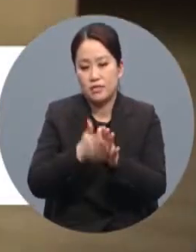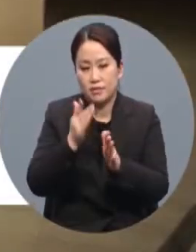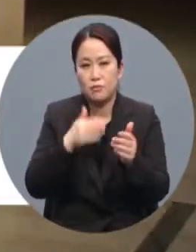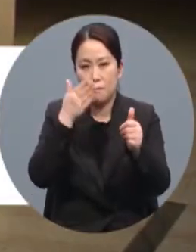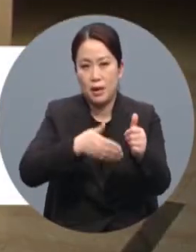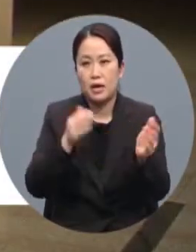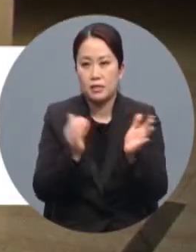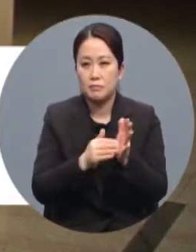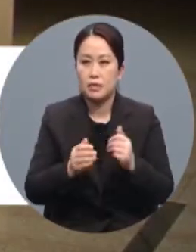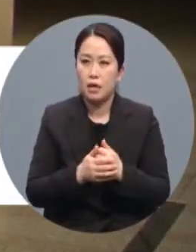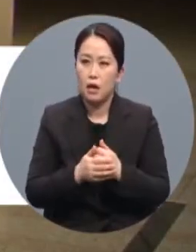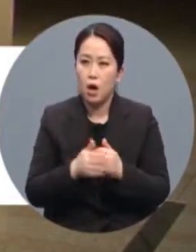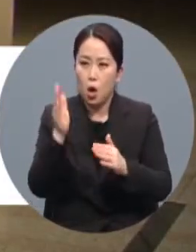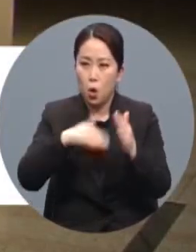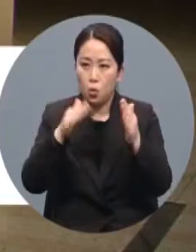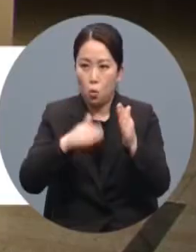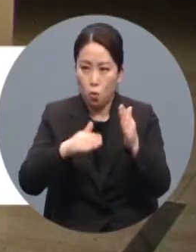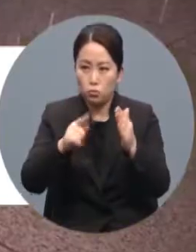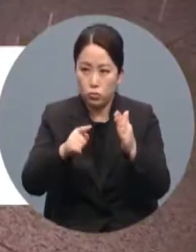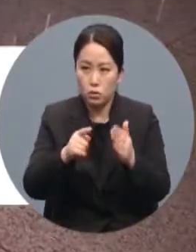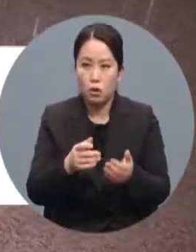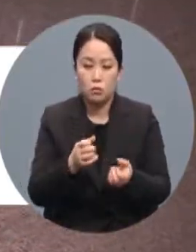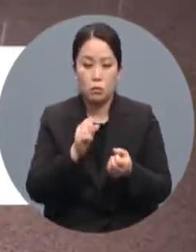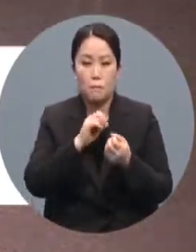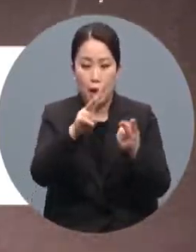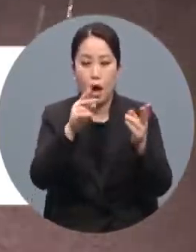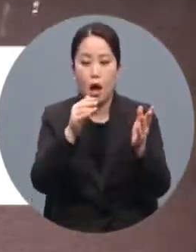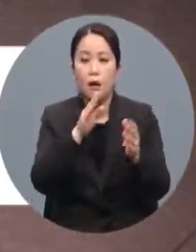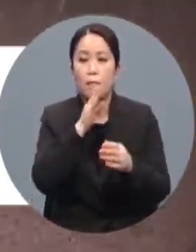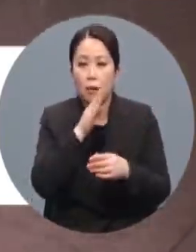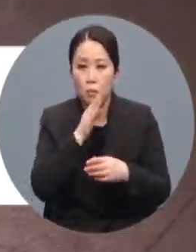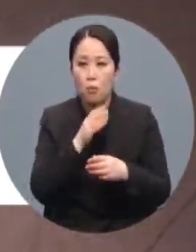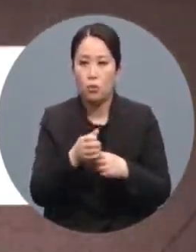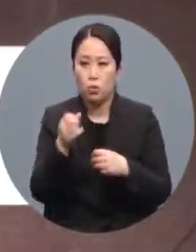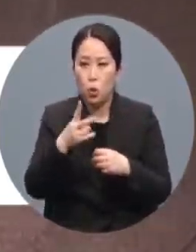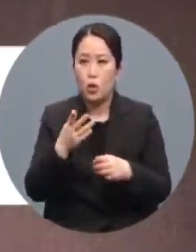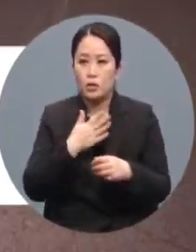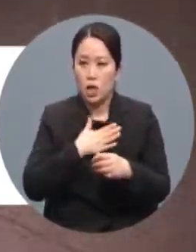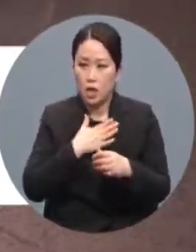wee google 아